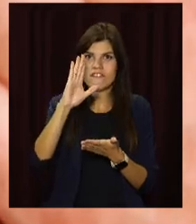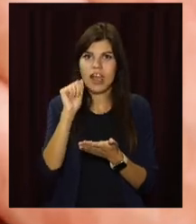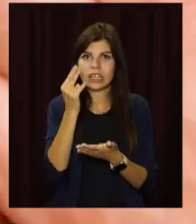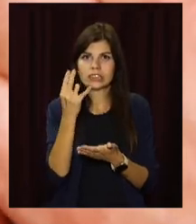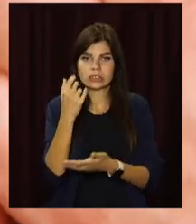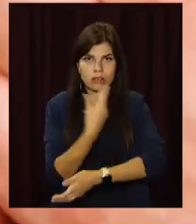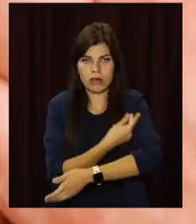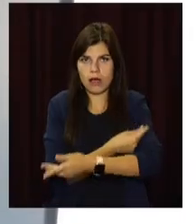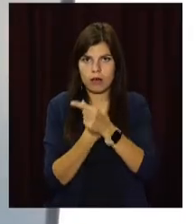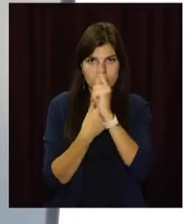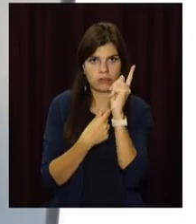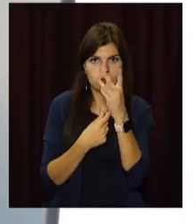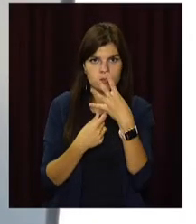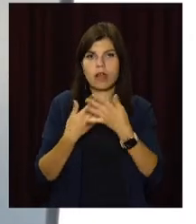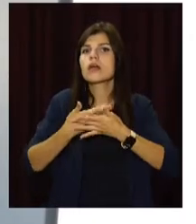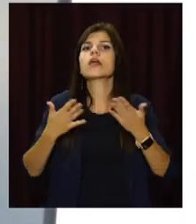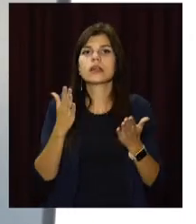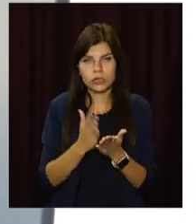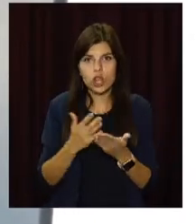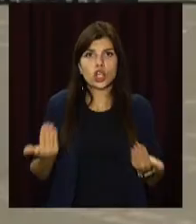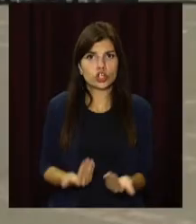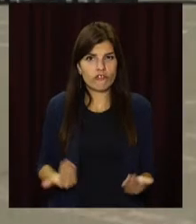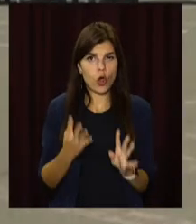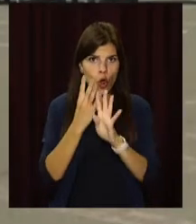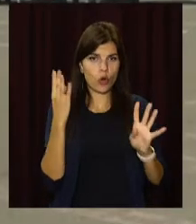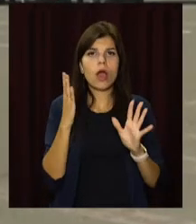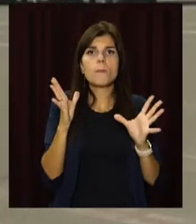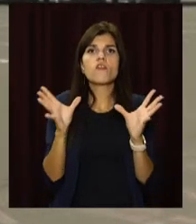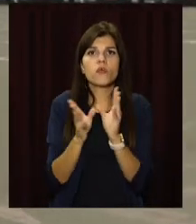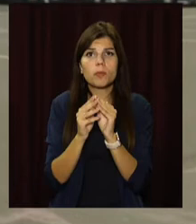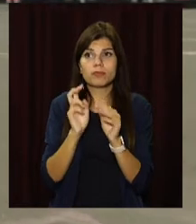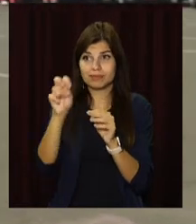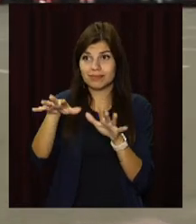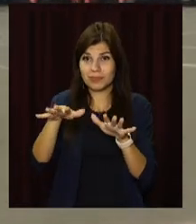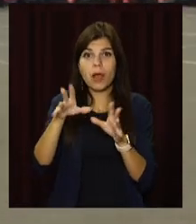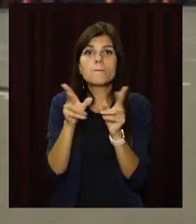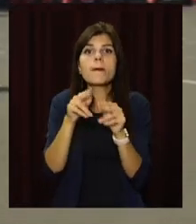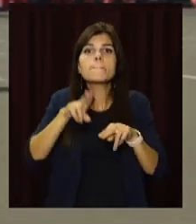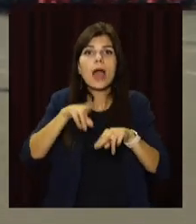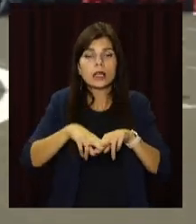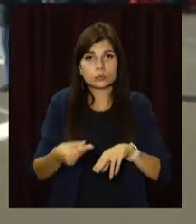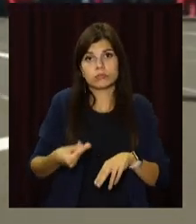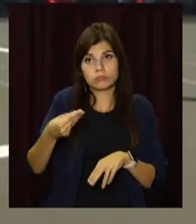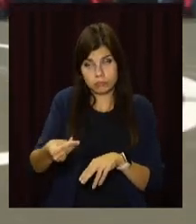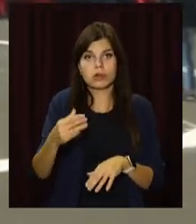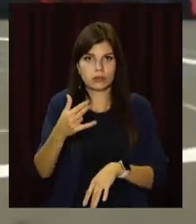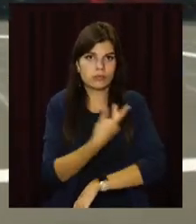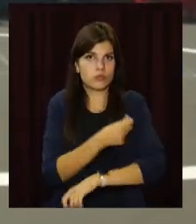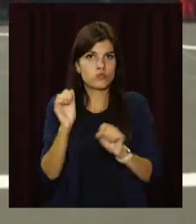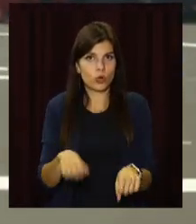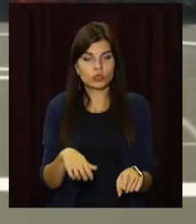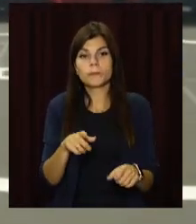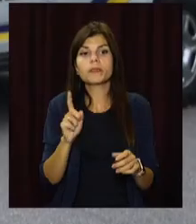Охочих щеплять в порядку живої черги. Треба лише прийти до центру з паспортом. Також цього тижня Криворізька станція екстреної